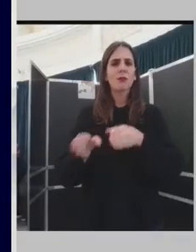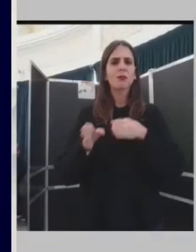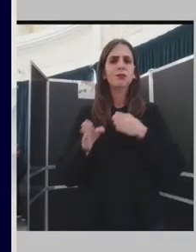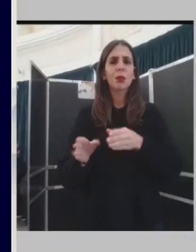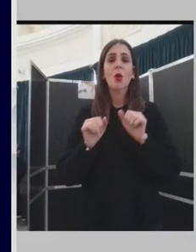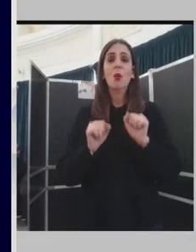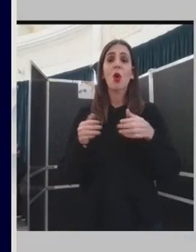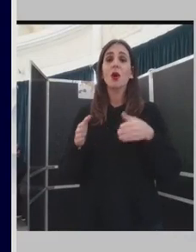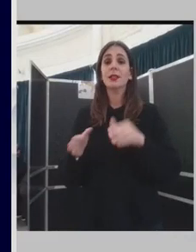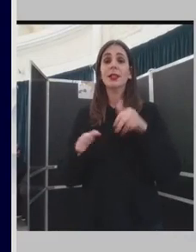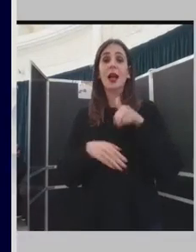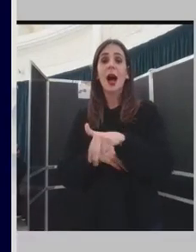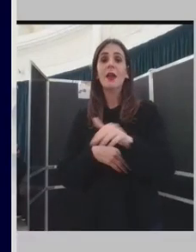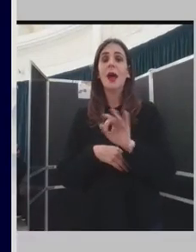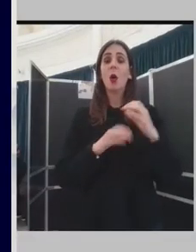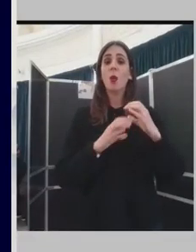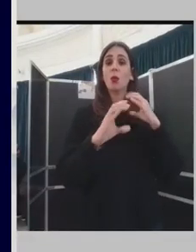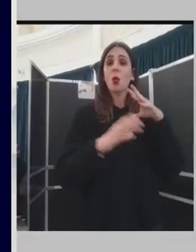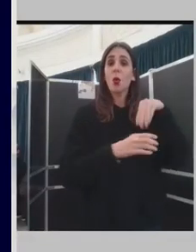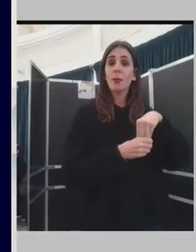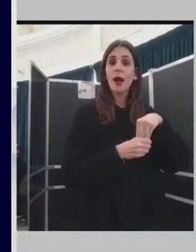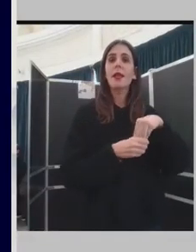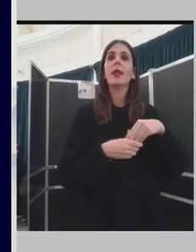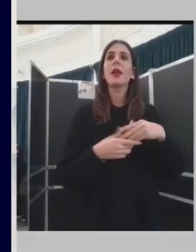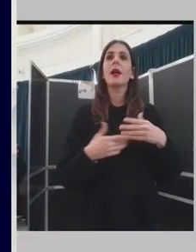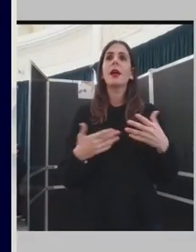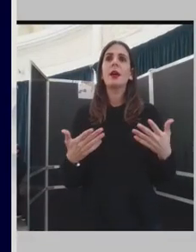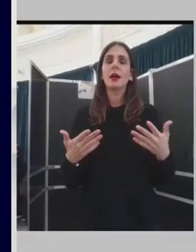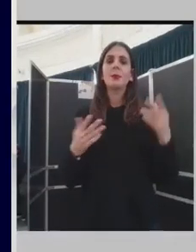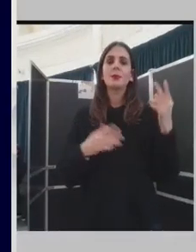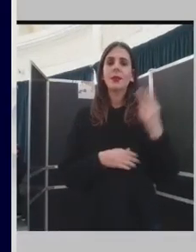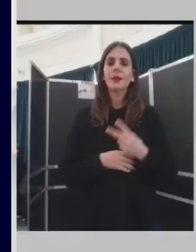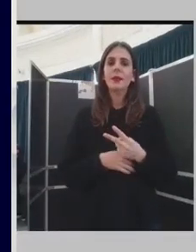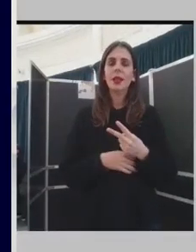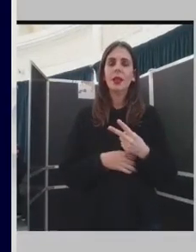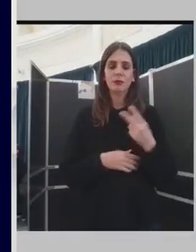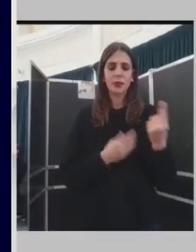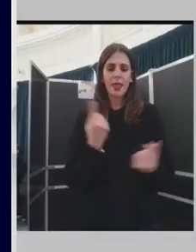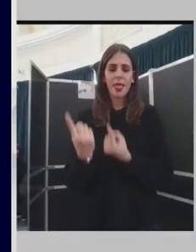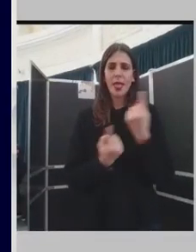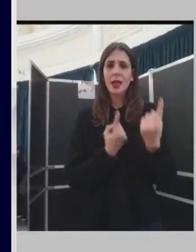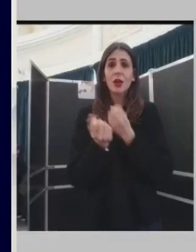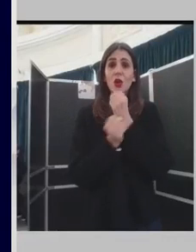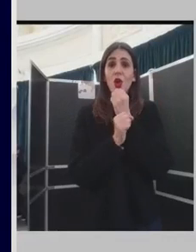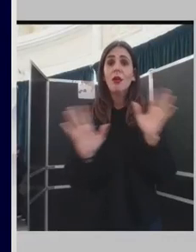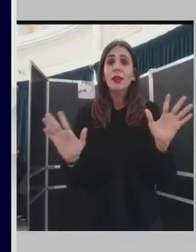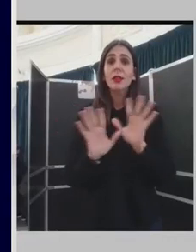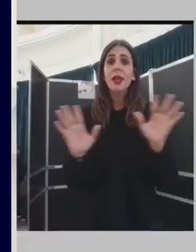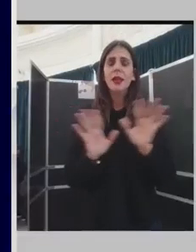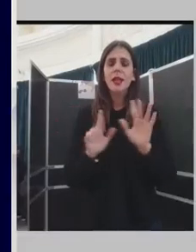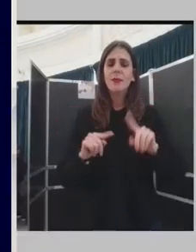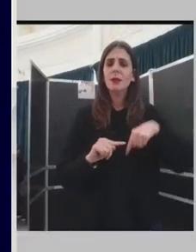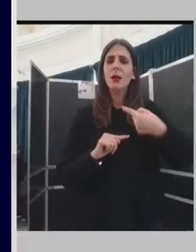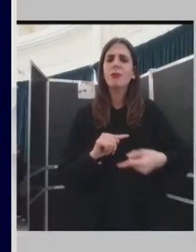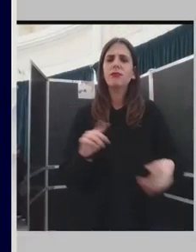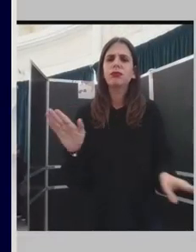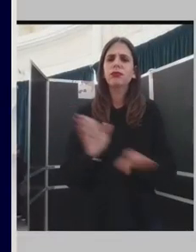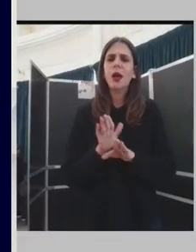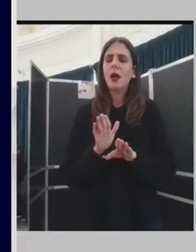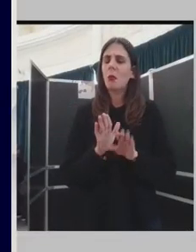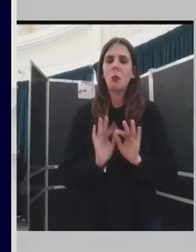del fatto che intorno a quel, a quell'evento terribile non si mette in moto nulla.